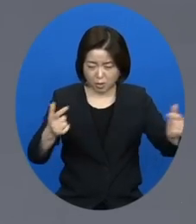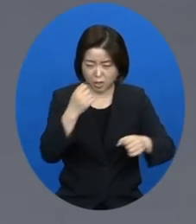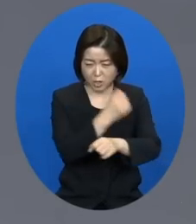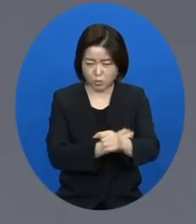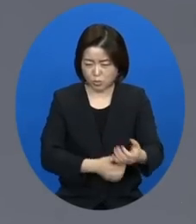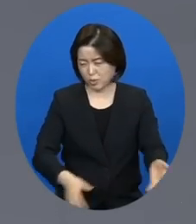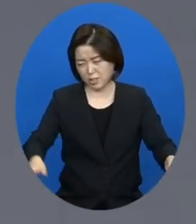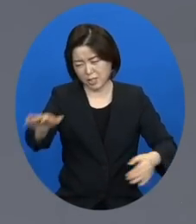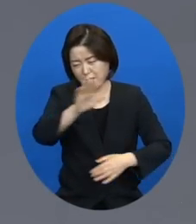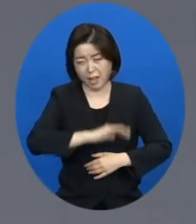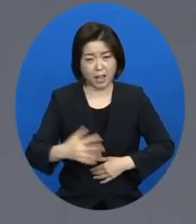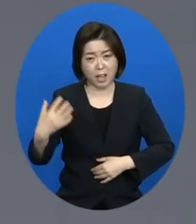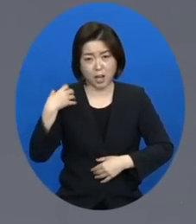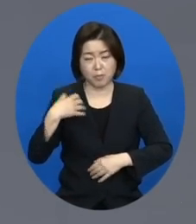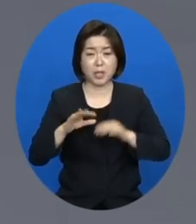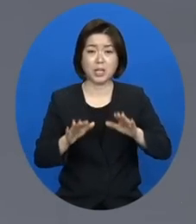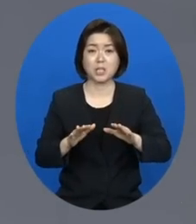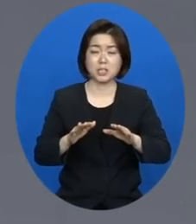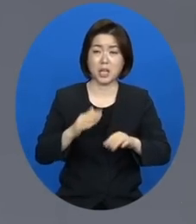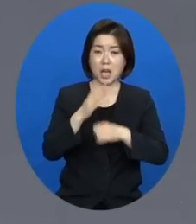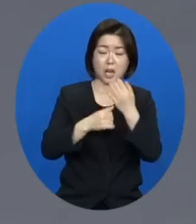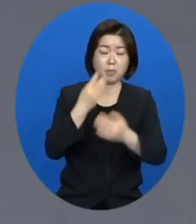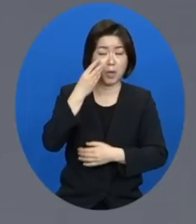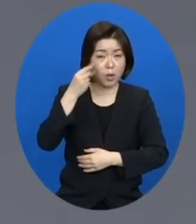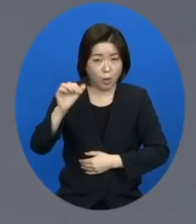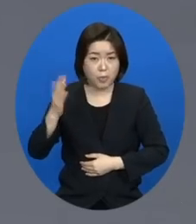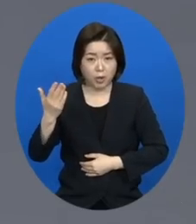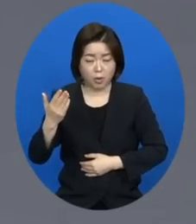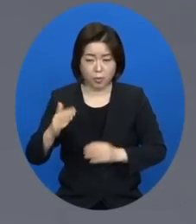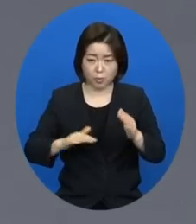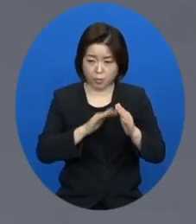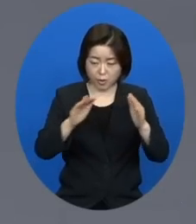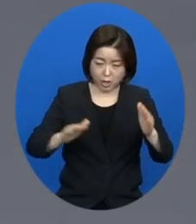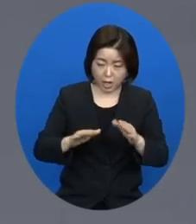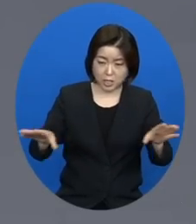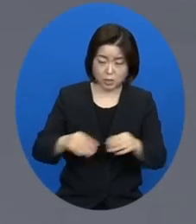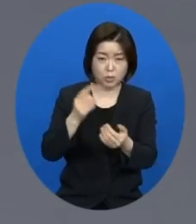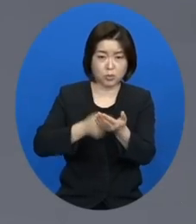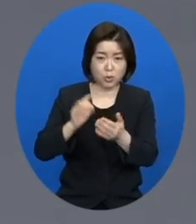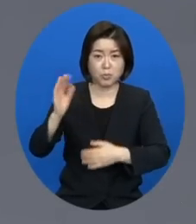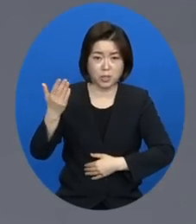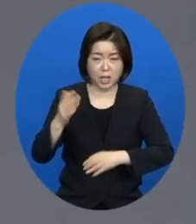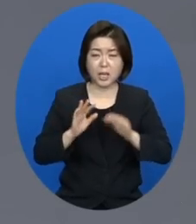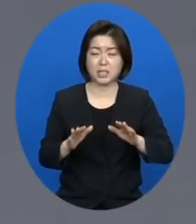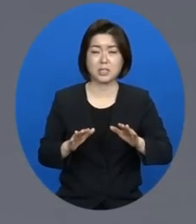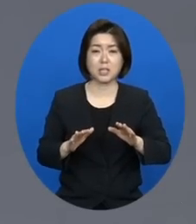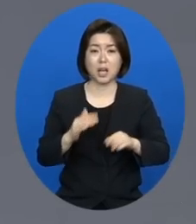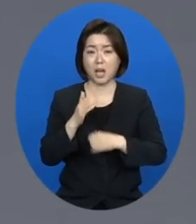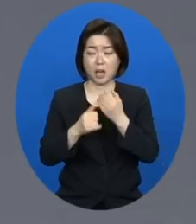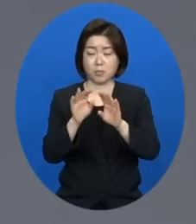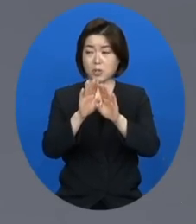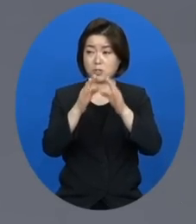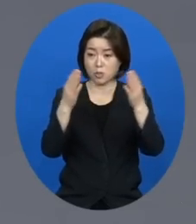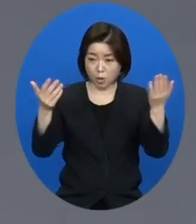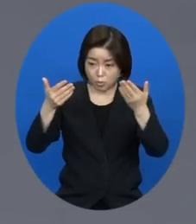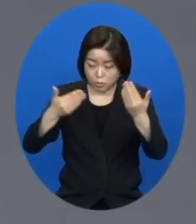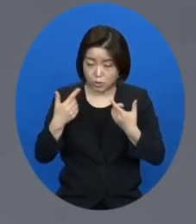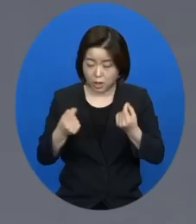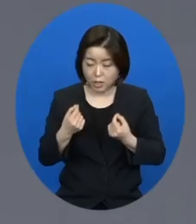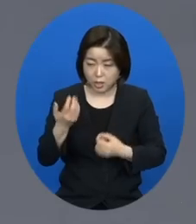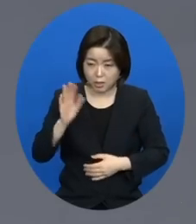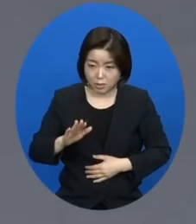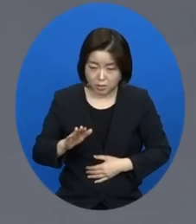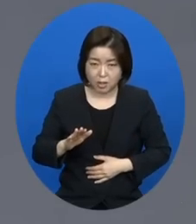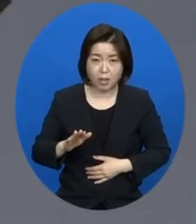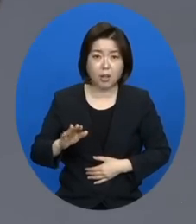다 감당해서 이제 하나님이 형통케 하심으로 가정의 총무가 되었구나, 이제는 하나님께서 열어주시나 보다 하는데